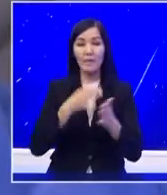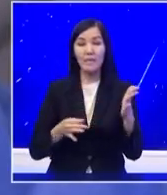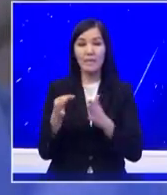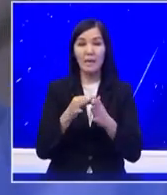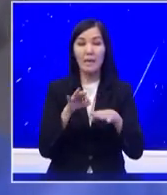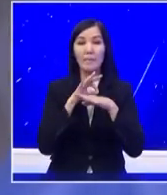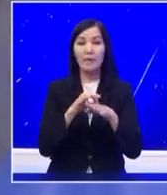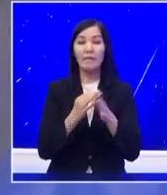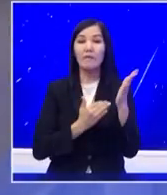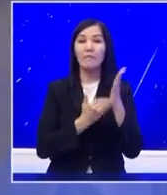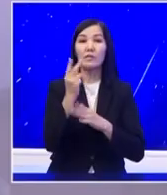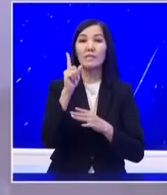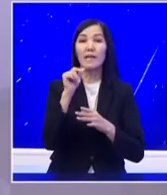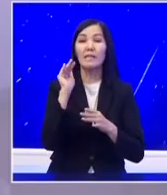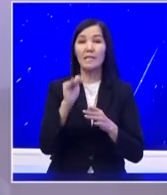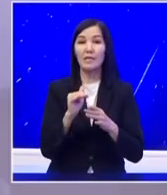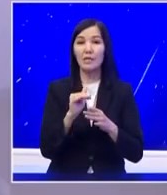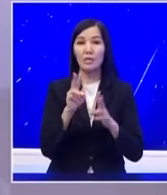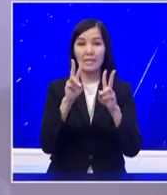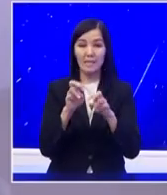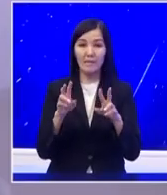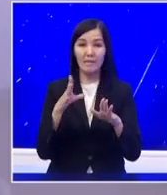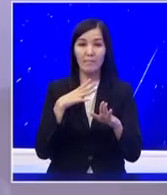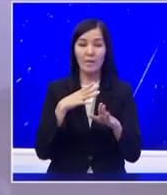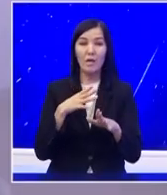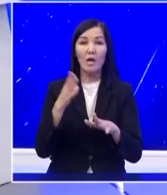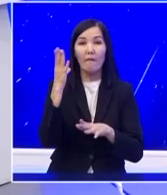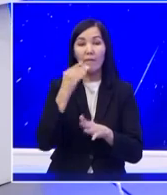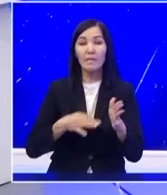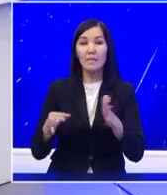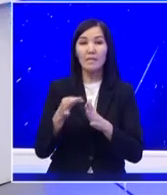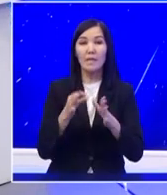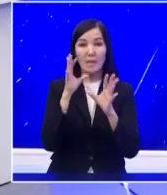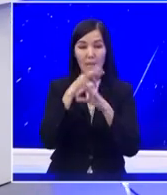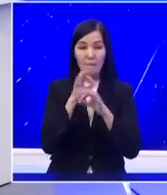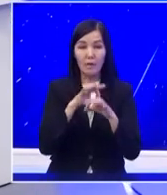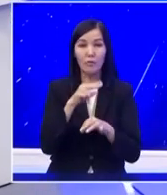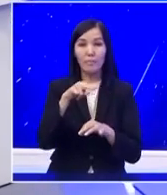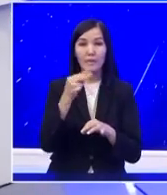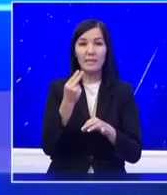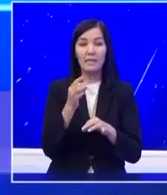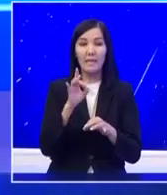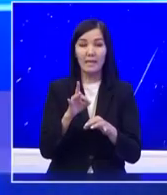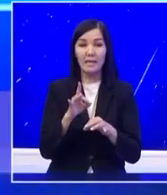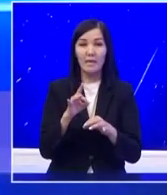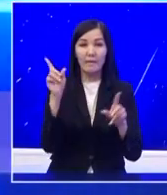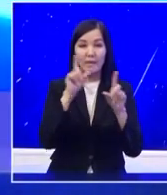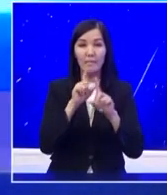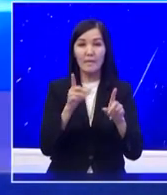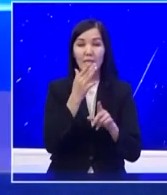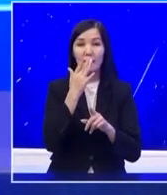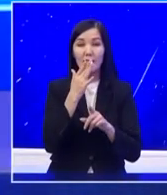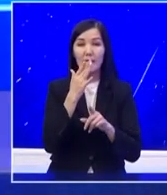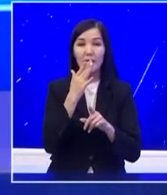области проведено свыше 100 тысяч таких исследований. В области работает лаборатория ПЦР-анализов на базе Национального